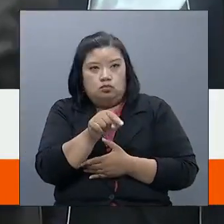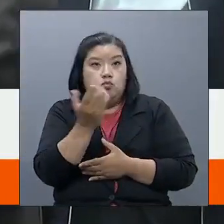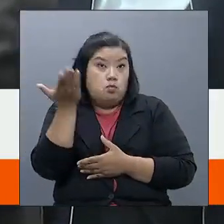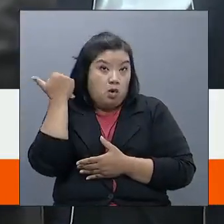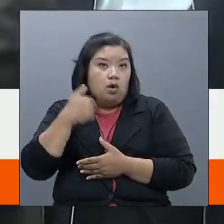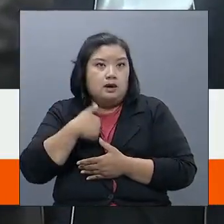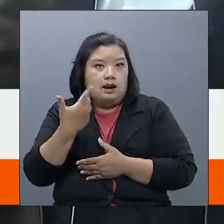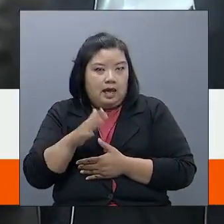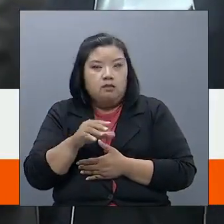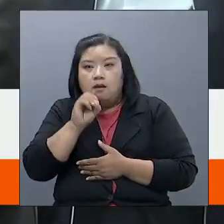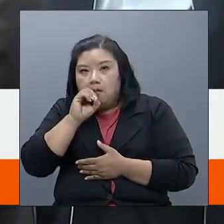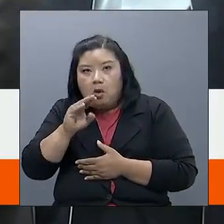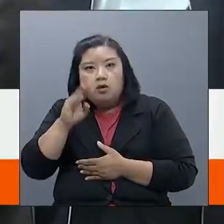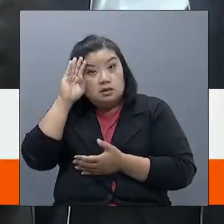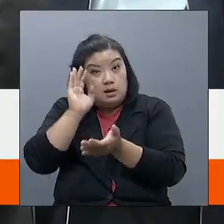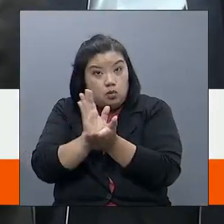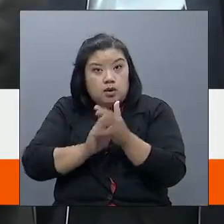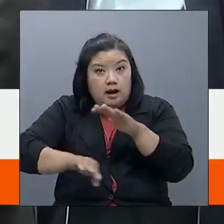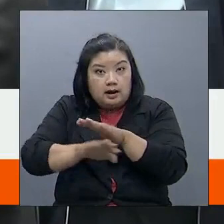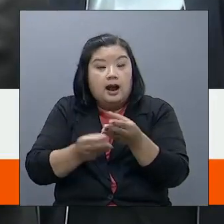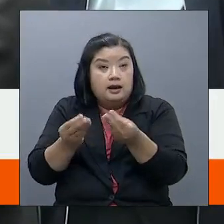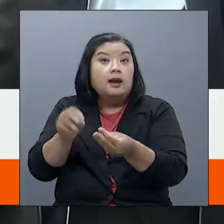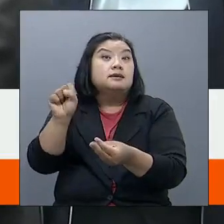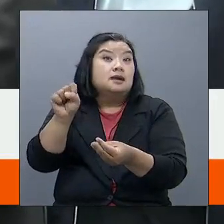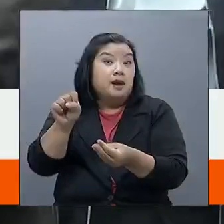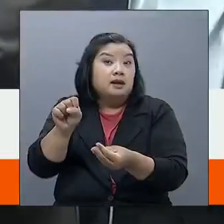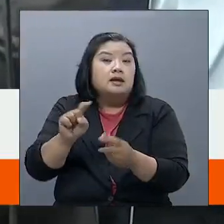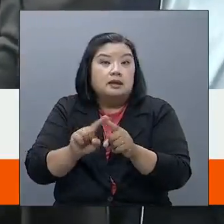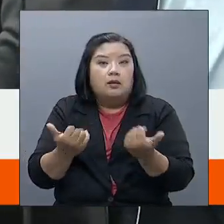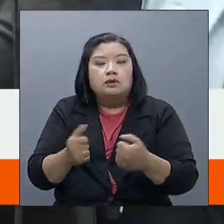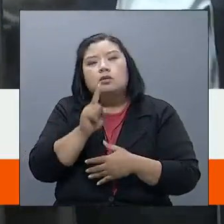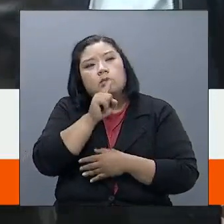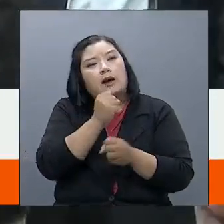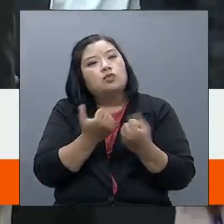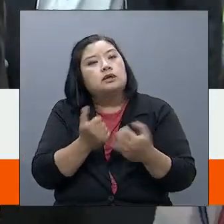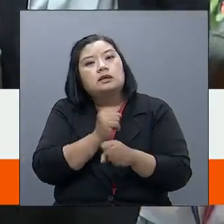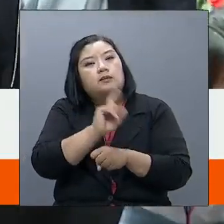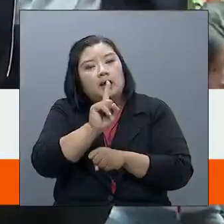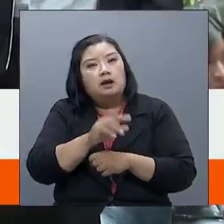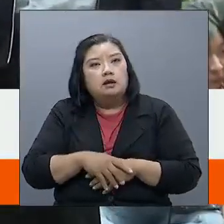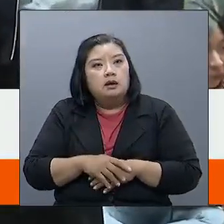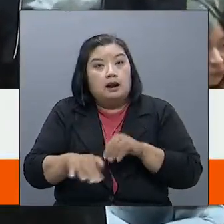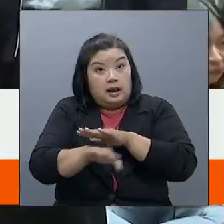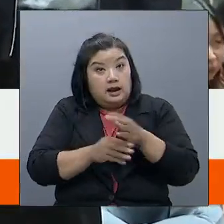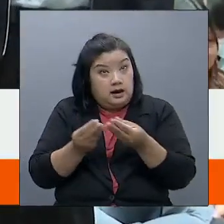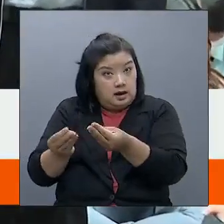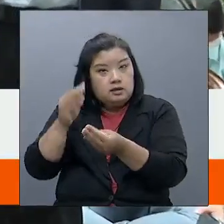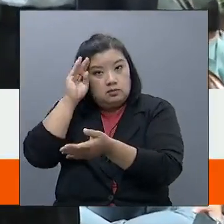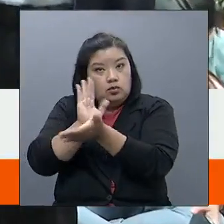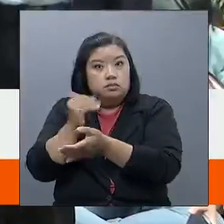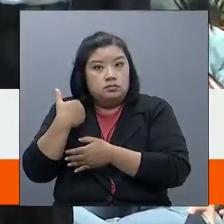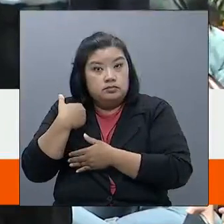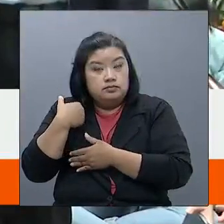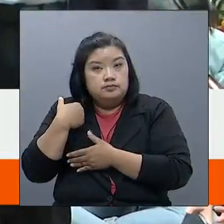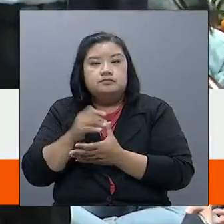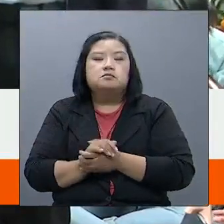ำรวจไปแล้วหลายต่อหลายครั้งสุดท้ายข้อมูลมันรั่วค่ะครั้งนี้จะเอายังไงจะให้ข้อมูลกับตำรวจอีกไหมคะ ค